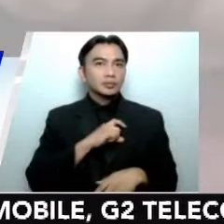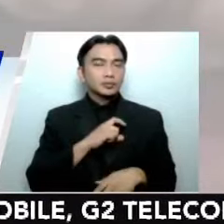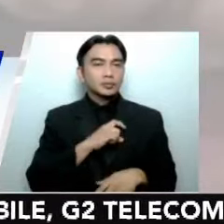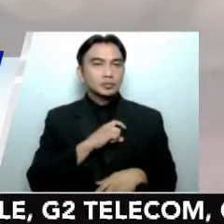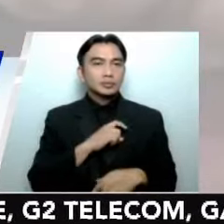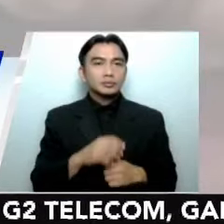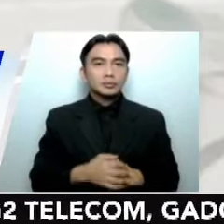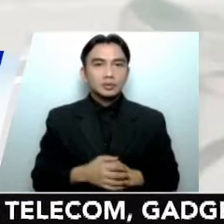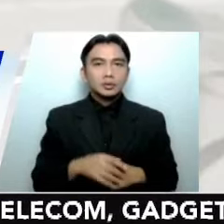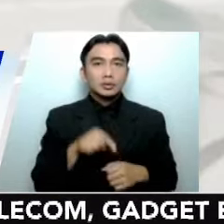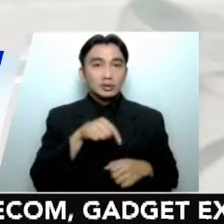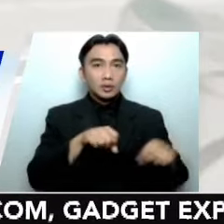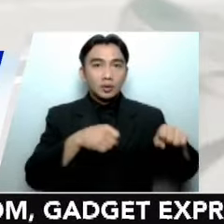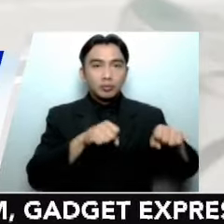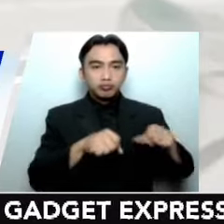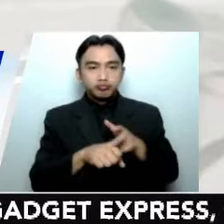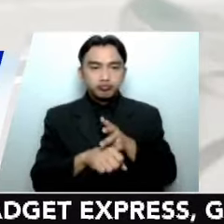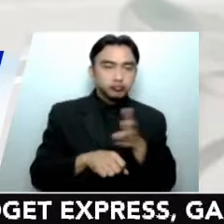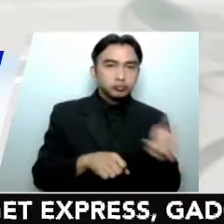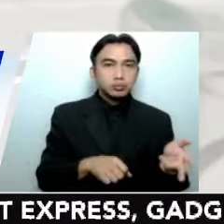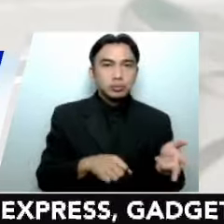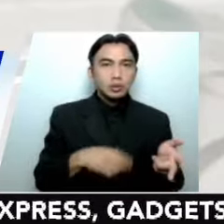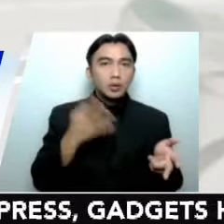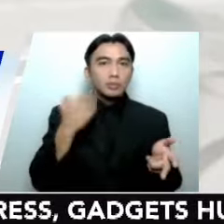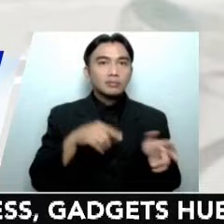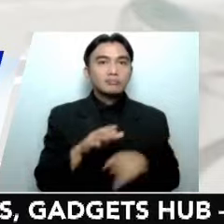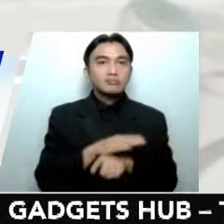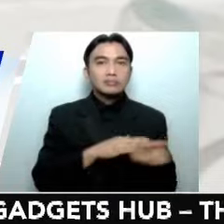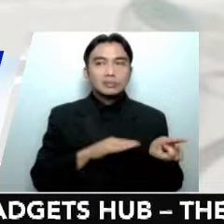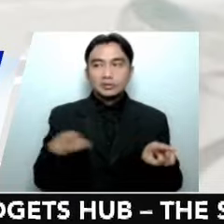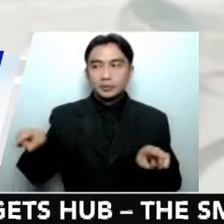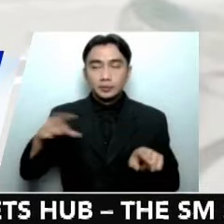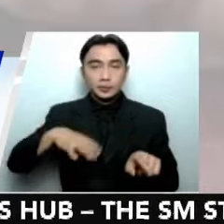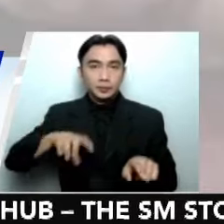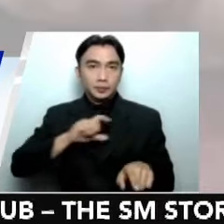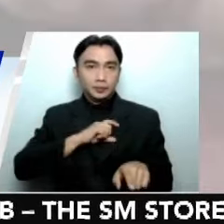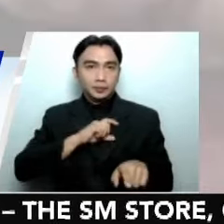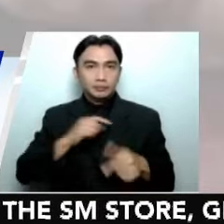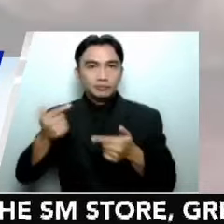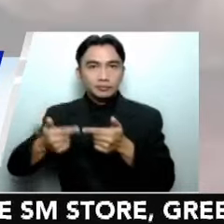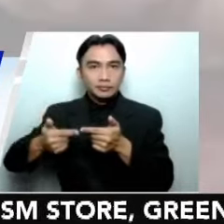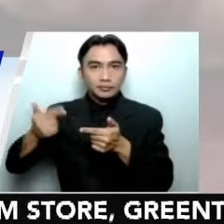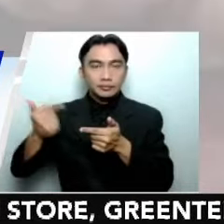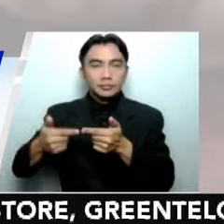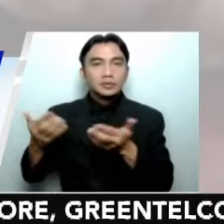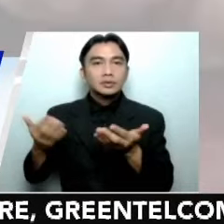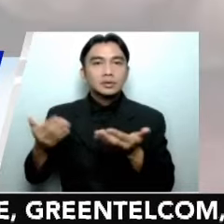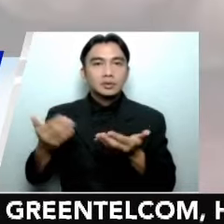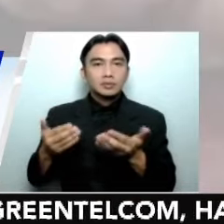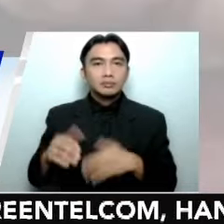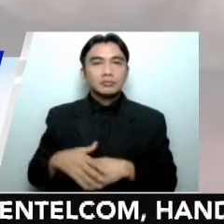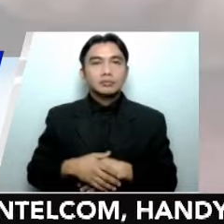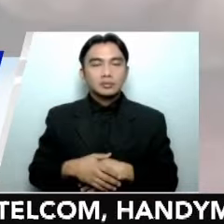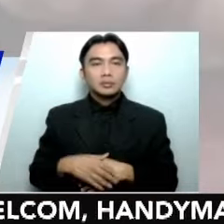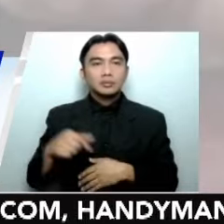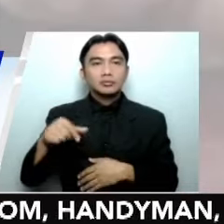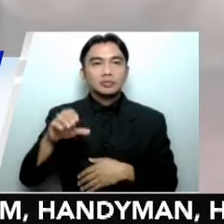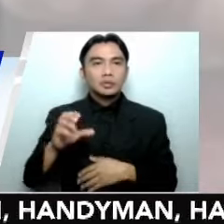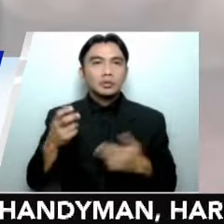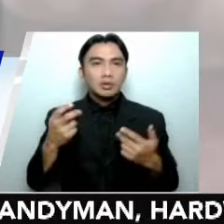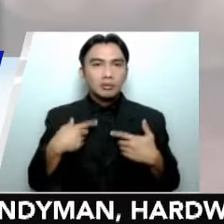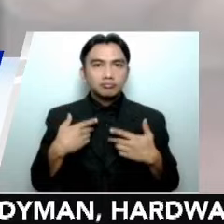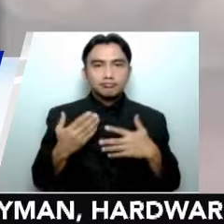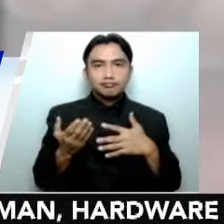kanyang motorsiklo nang takbuhan ang mga pulis sa checkpoint sa Commonwealth Avenue. Ayon sa mga pulis, patong-patong ang kaso